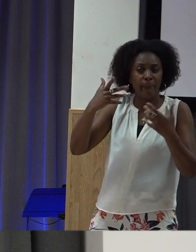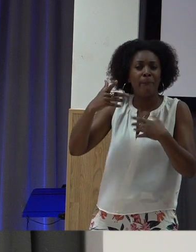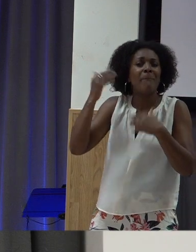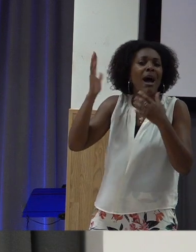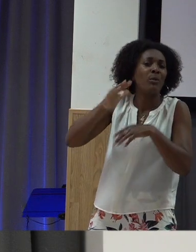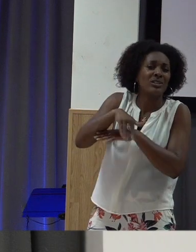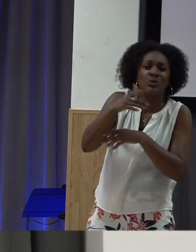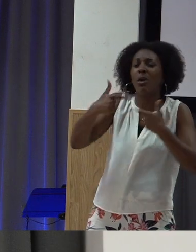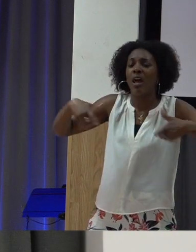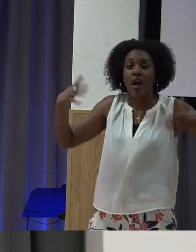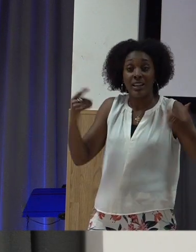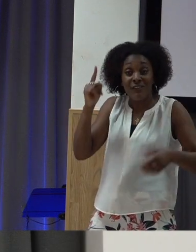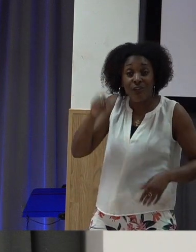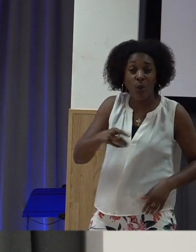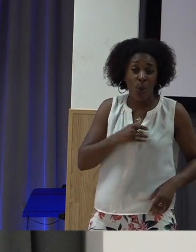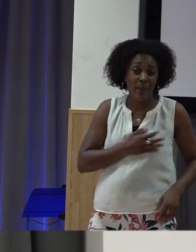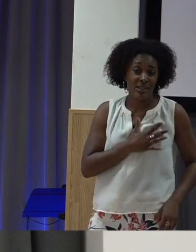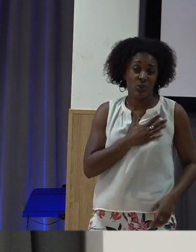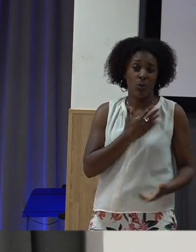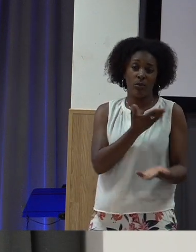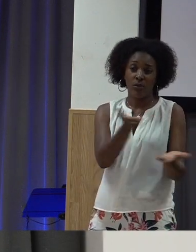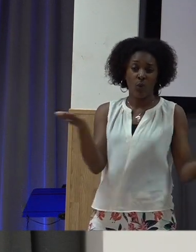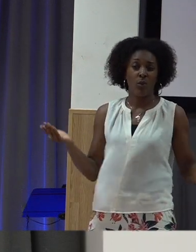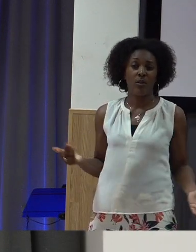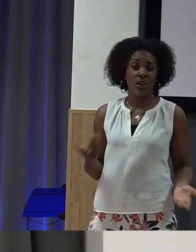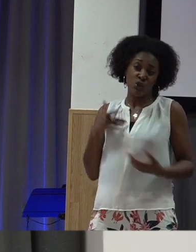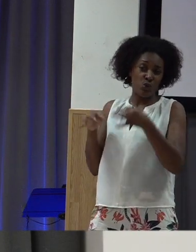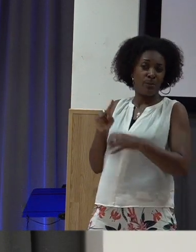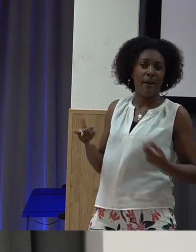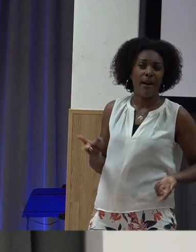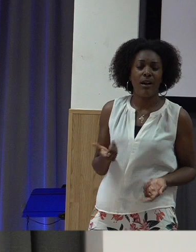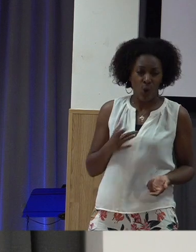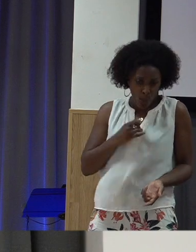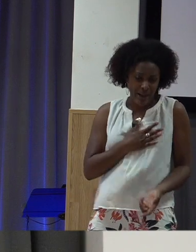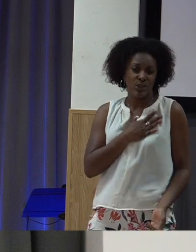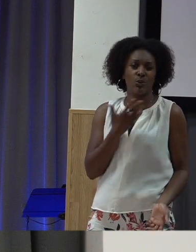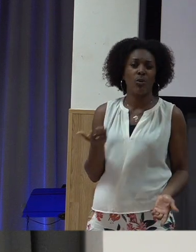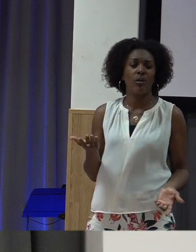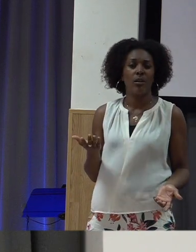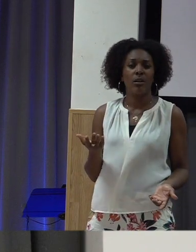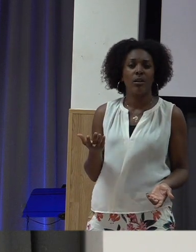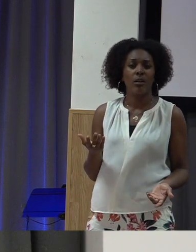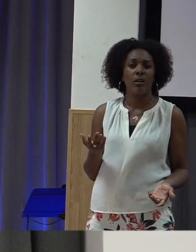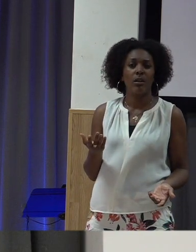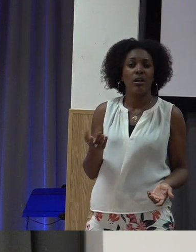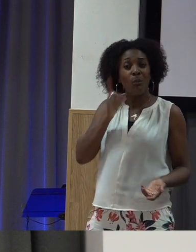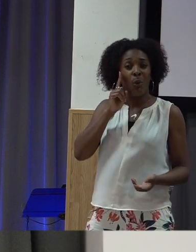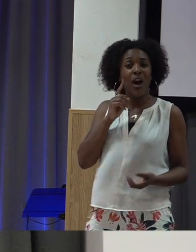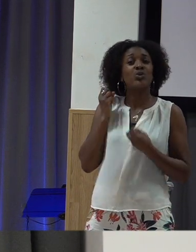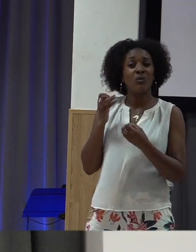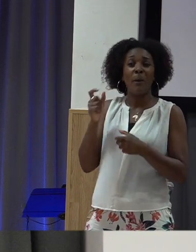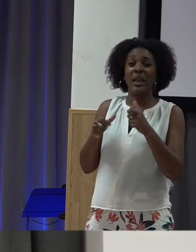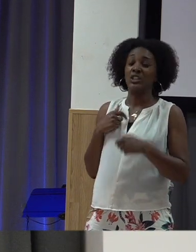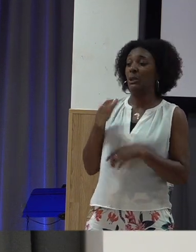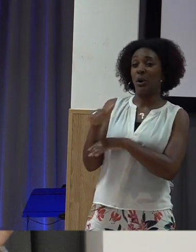passé, ayez de la compassion. Parce que ce que j'ai trouvé en face de moi longtemps, c'est justement de